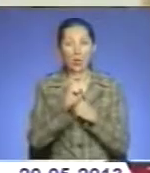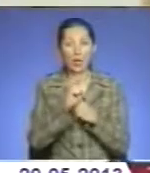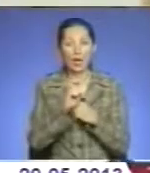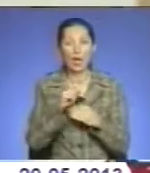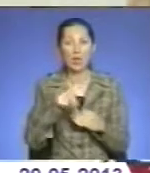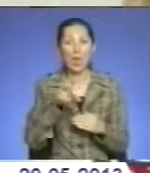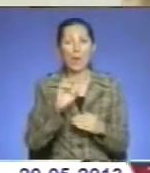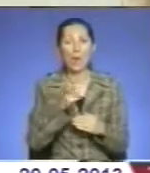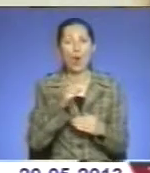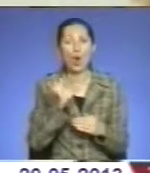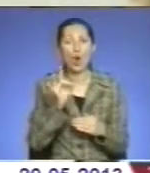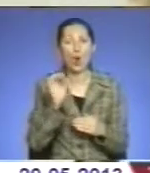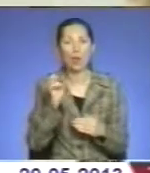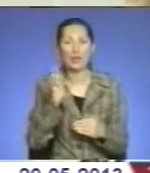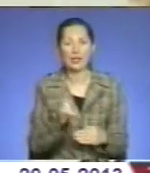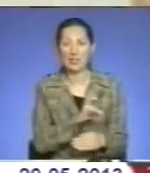середовищі, в якому